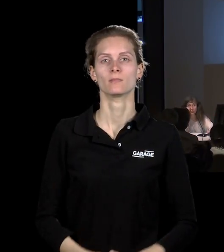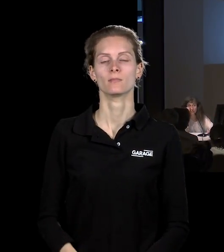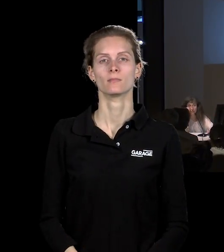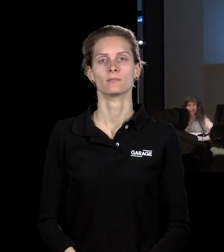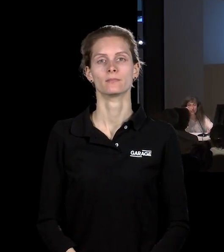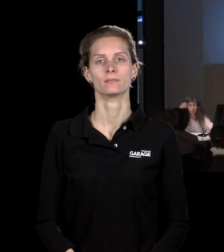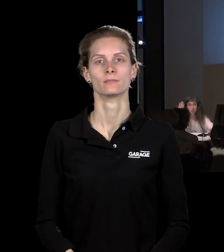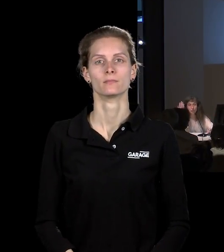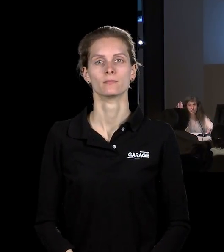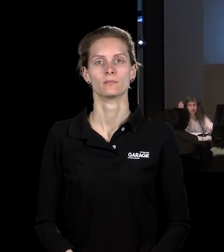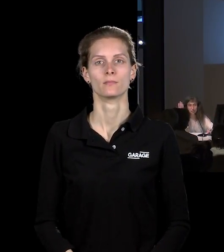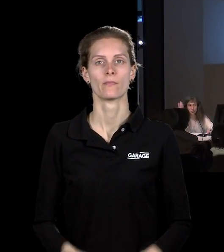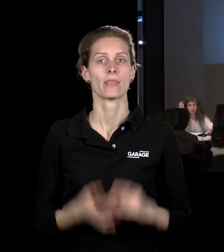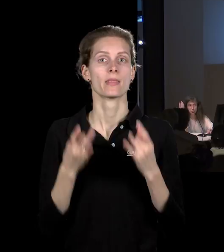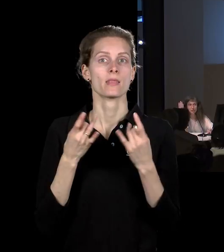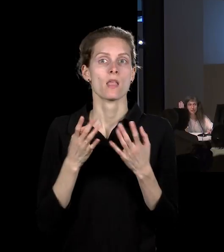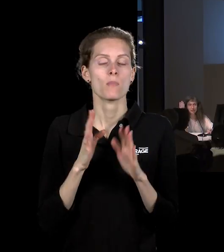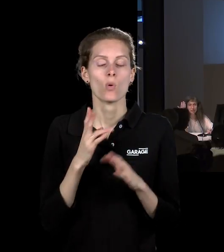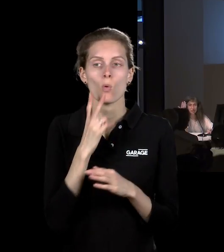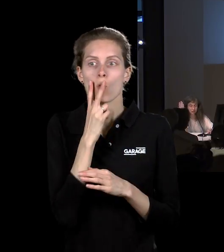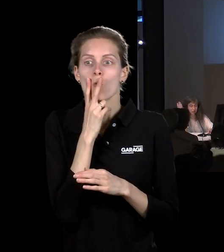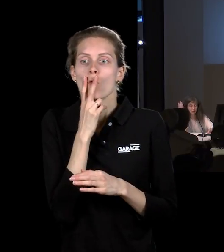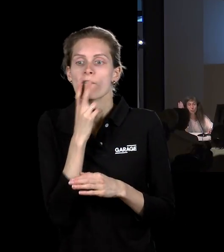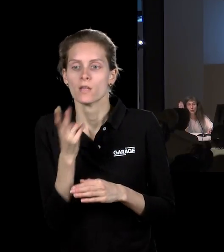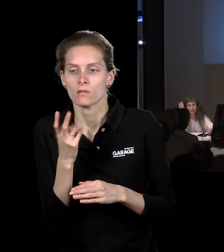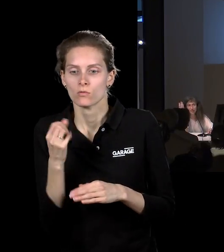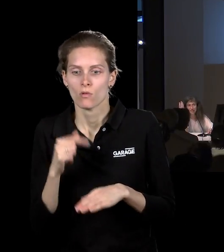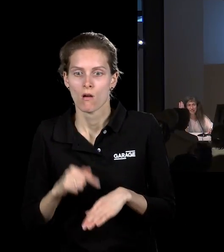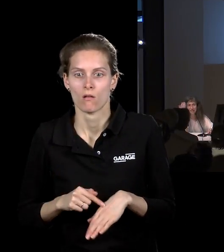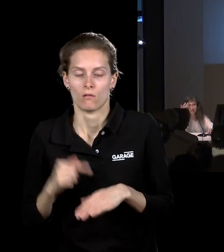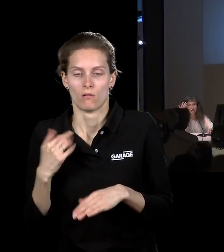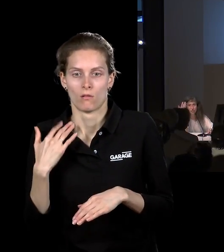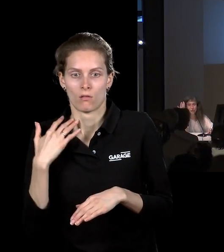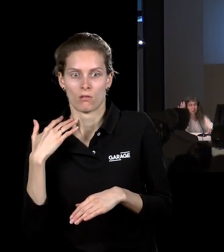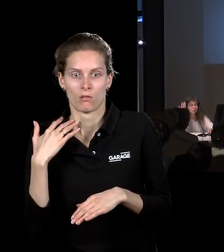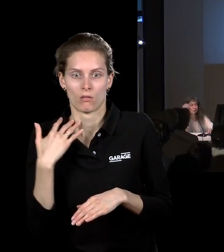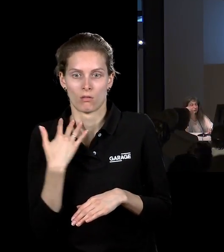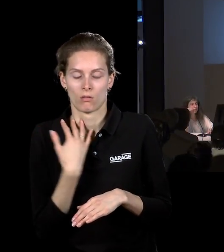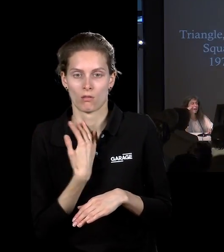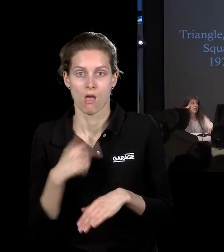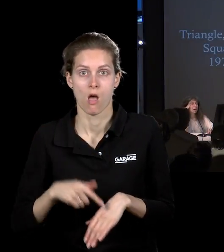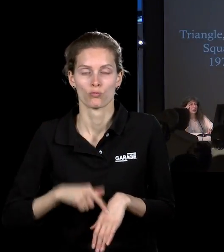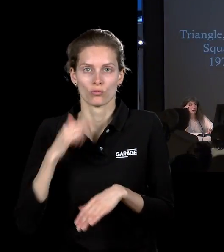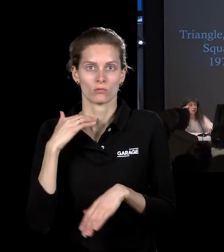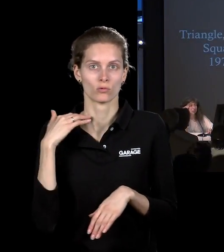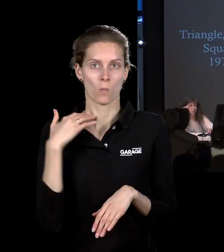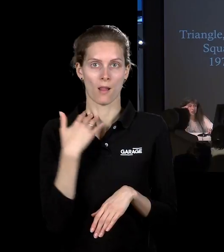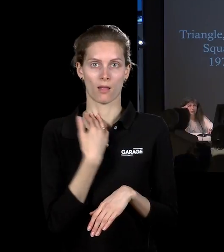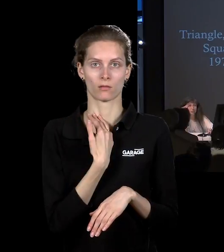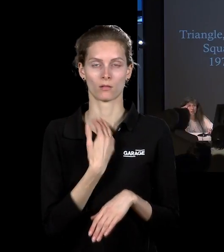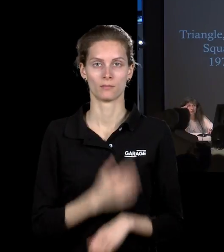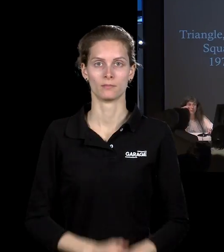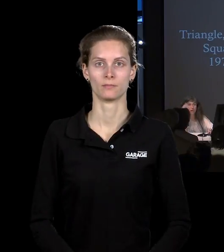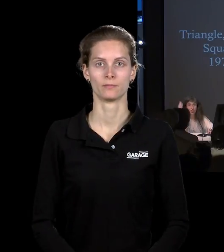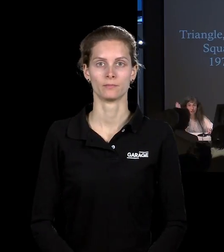не почувствовать. Не только увидеть, а вот ощутить и изумиться. Да, это действительно ощущение изумления.